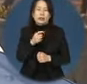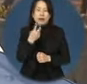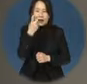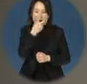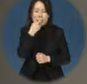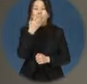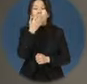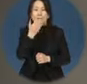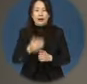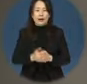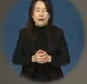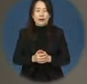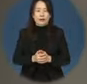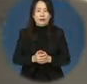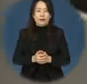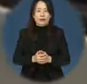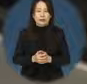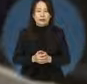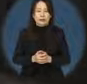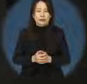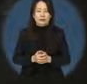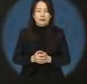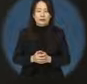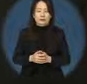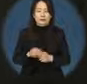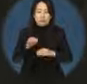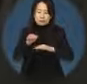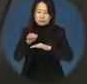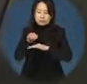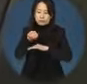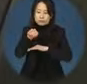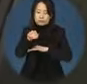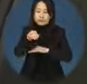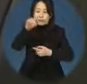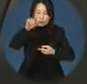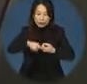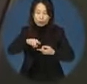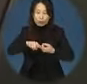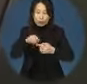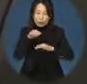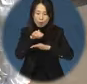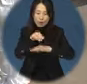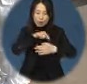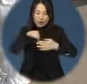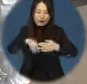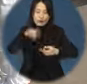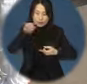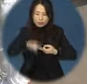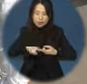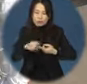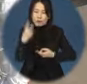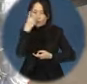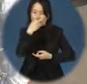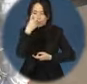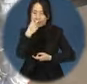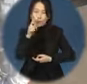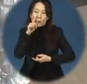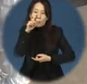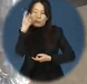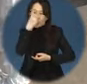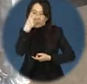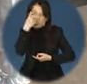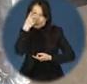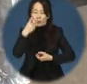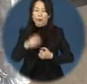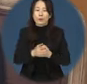이 초기에 검사할 때는 검사를 하는 분도 그리고 또 실제 검사를 받는 분들이 전념 에 대한 생각 때문에